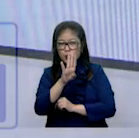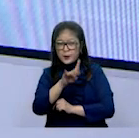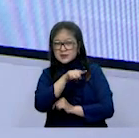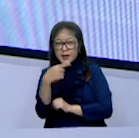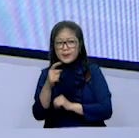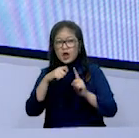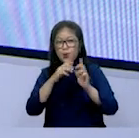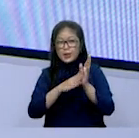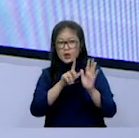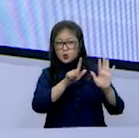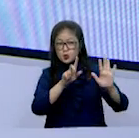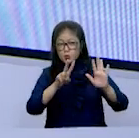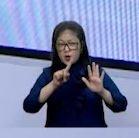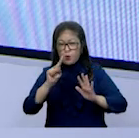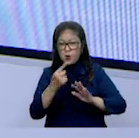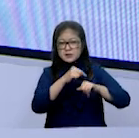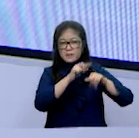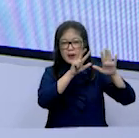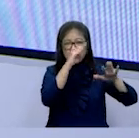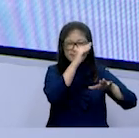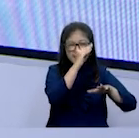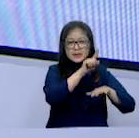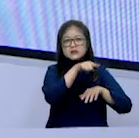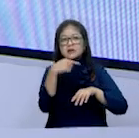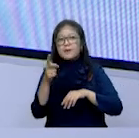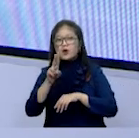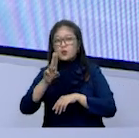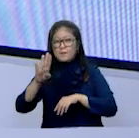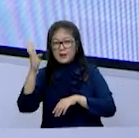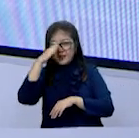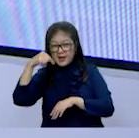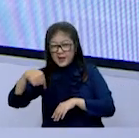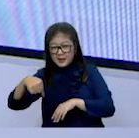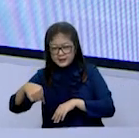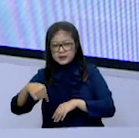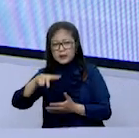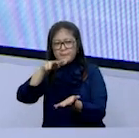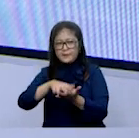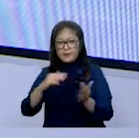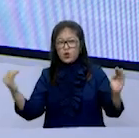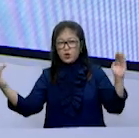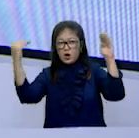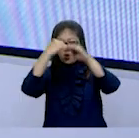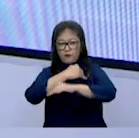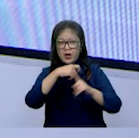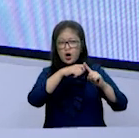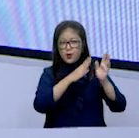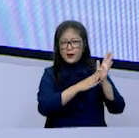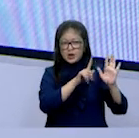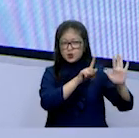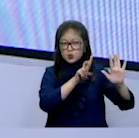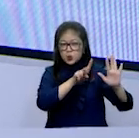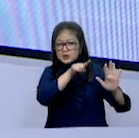72 mulai jam 8 pagi pemirsa hingga pukul 24.00 dini hari kemudian untuk penerapan kontra flow diberlakukan dari KM